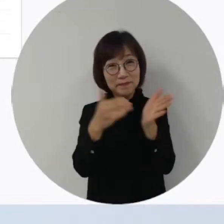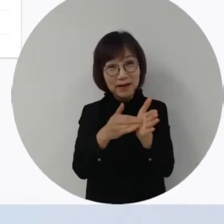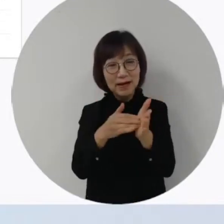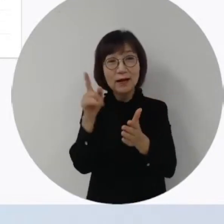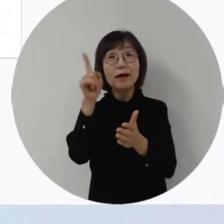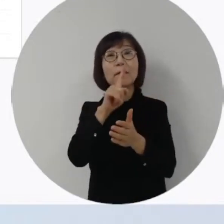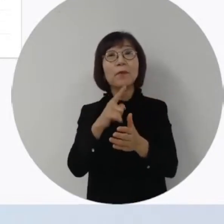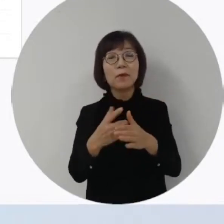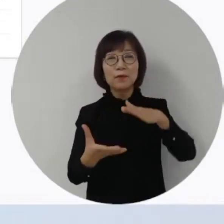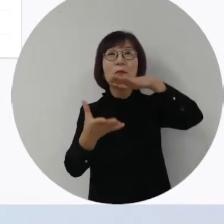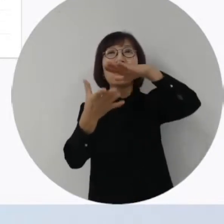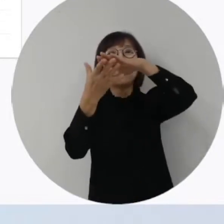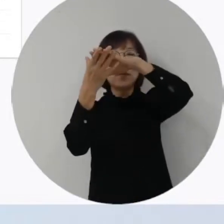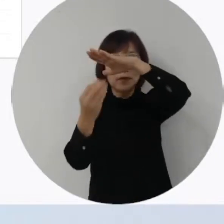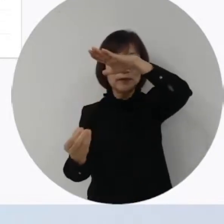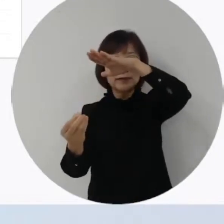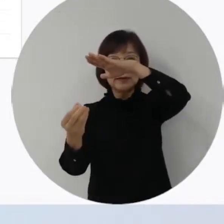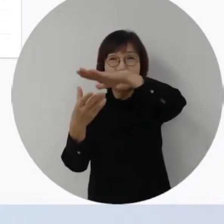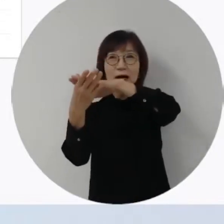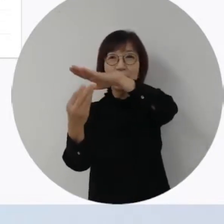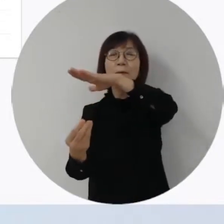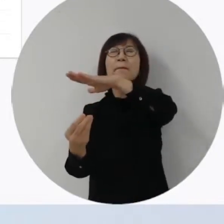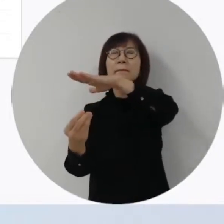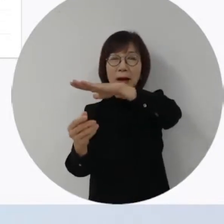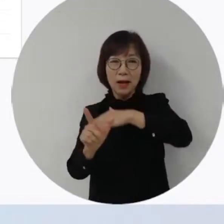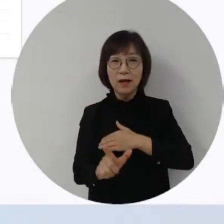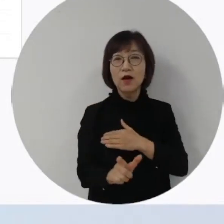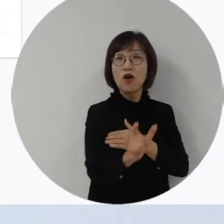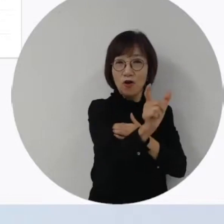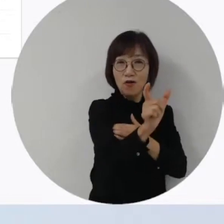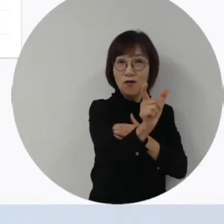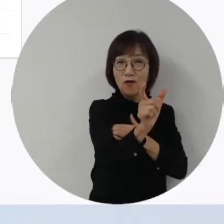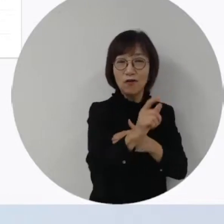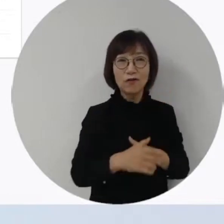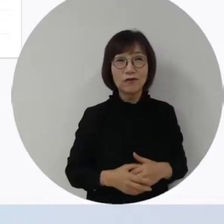네이버가 떴다면 여기 네이버 탭 제목을 클릭을 해줍니다.